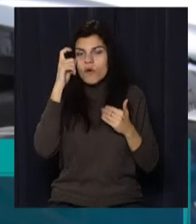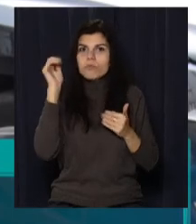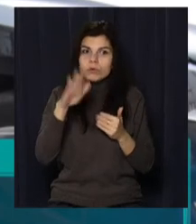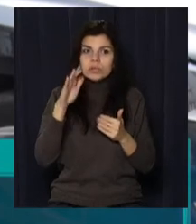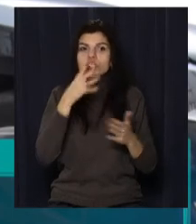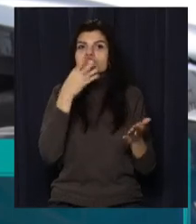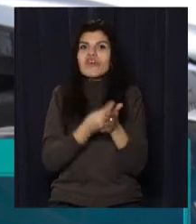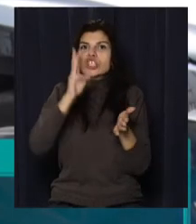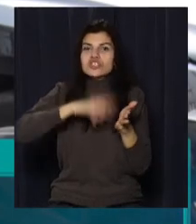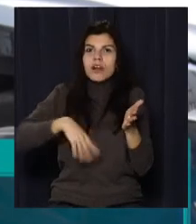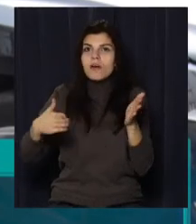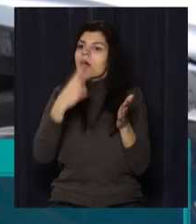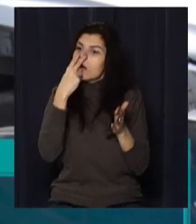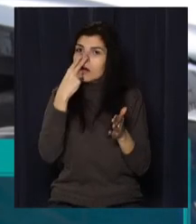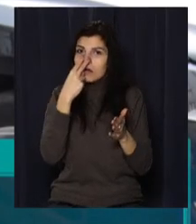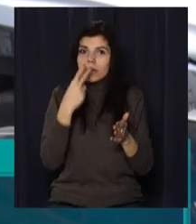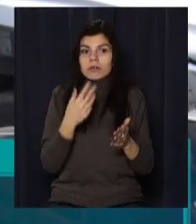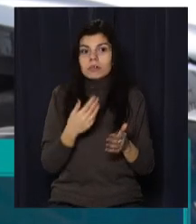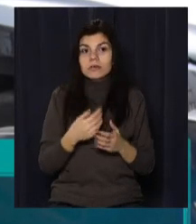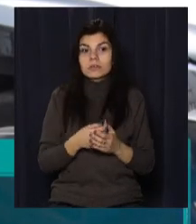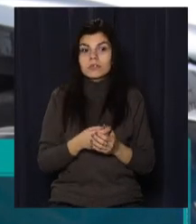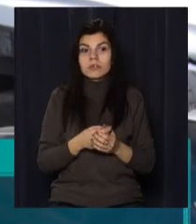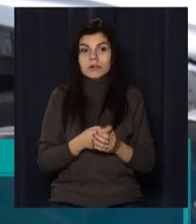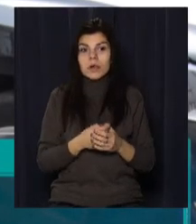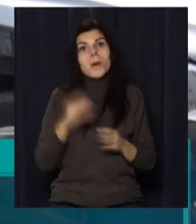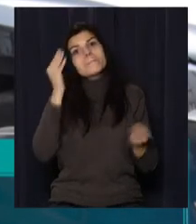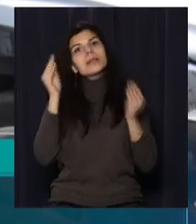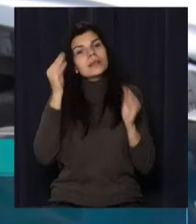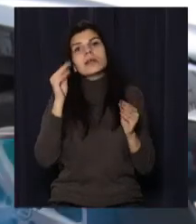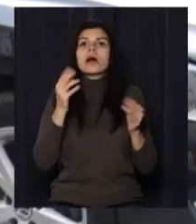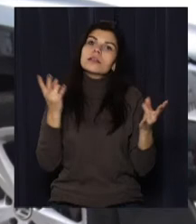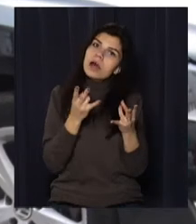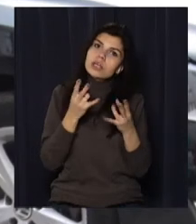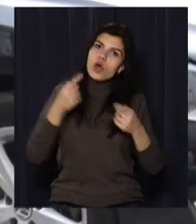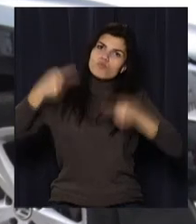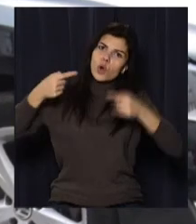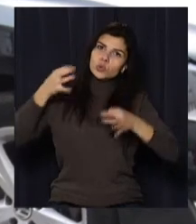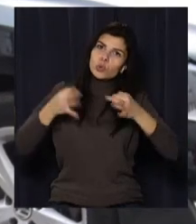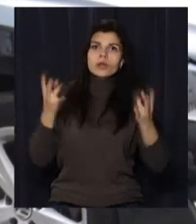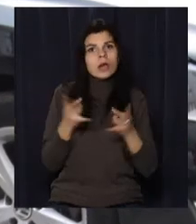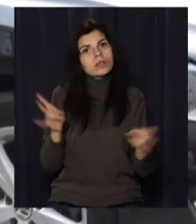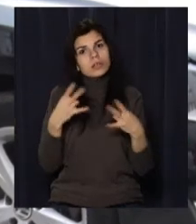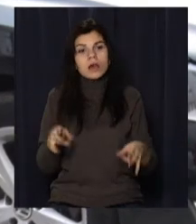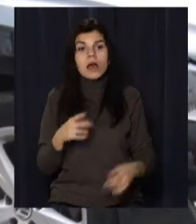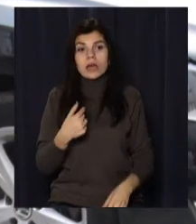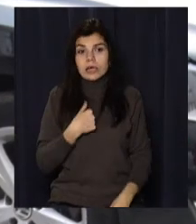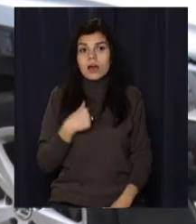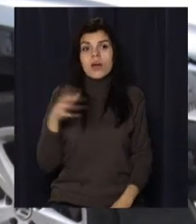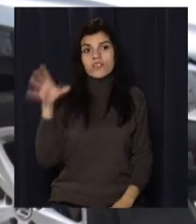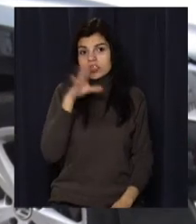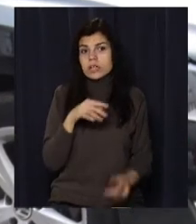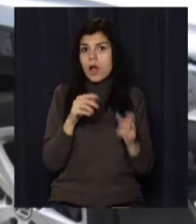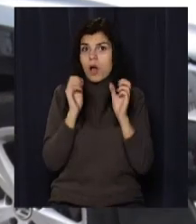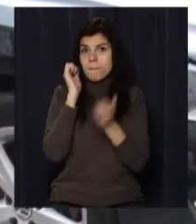фотографії там своїх штрафів, які вони отримали, і спрашували моє мнение, там, стоит ли їх оспаривати чи ні. Тобто, я їм, як правило, всім